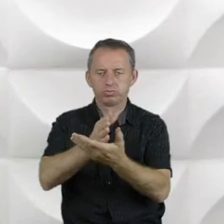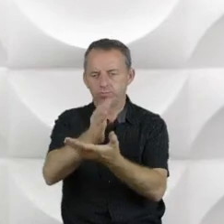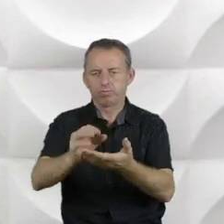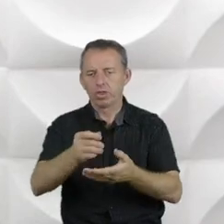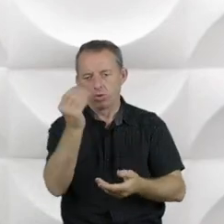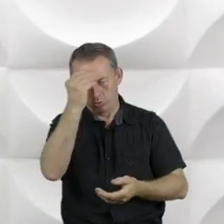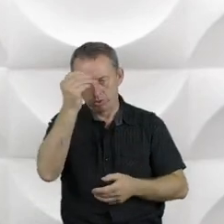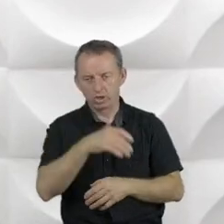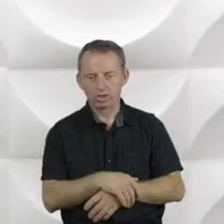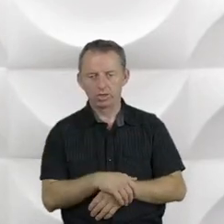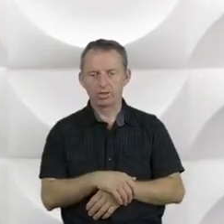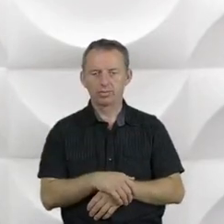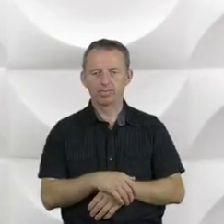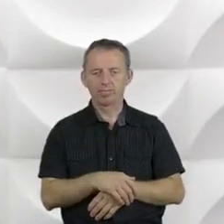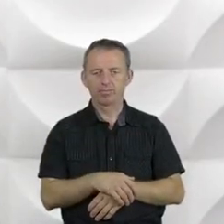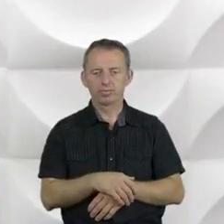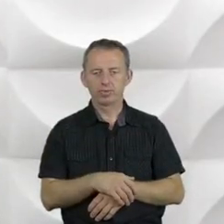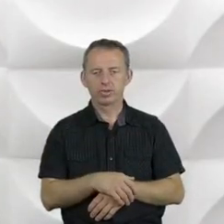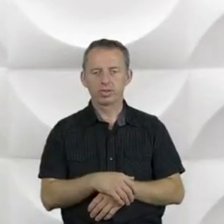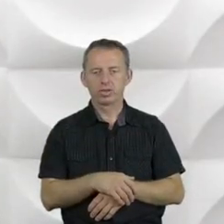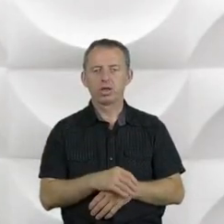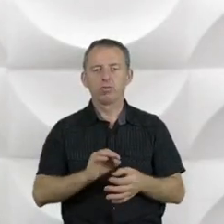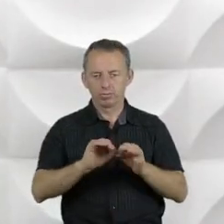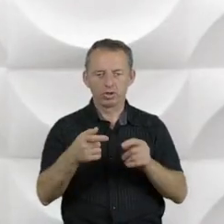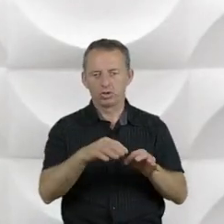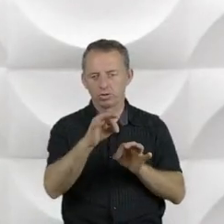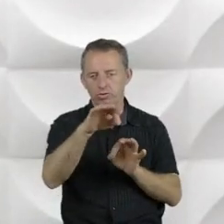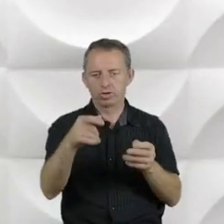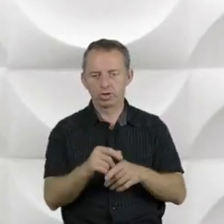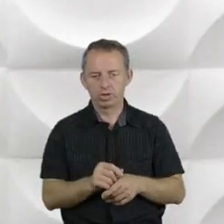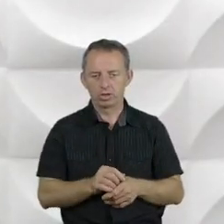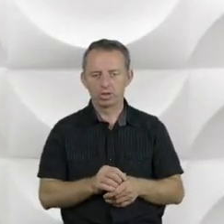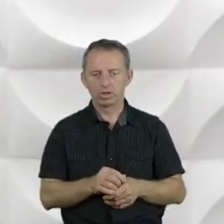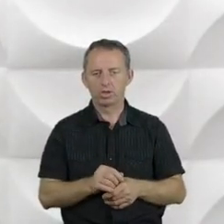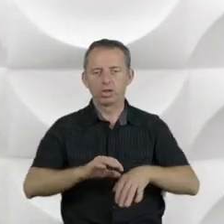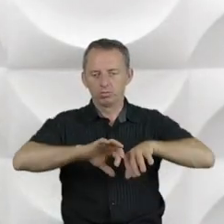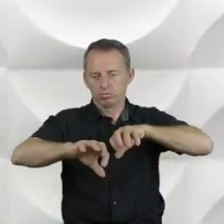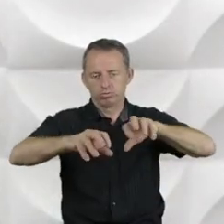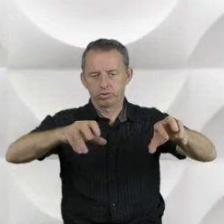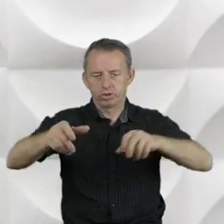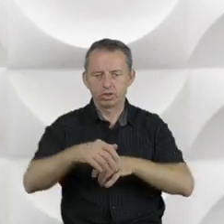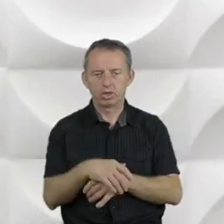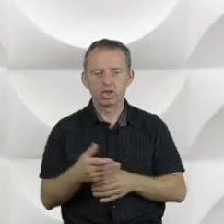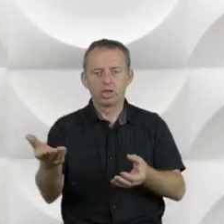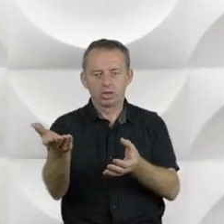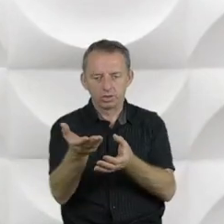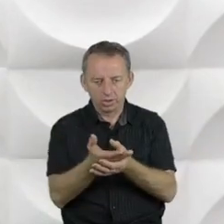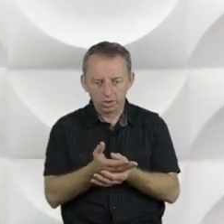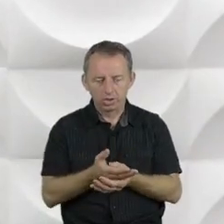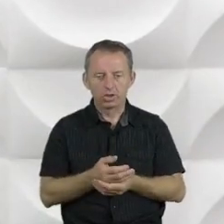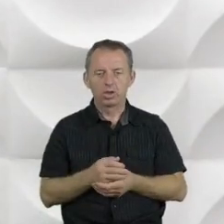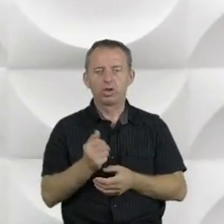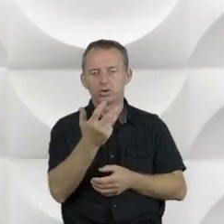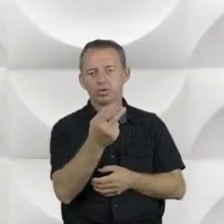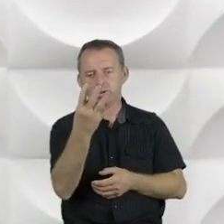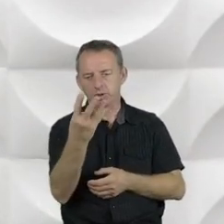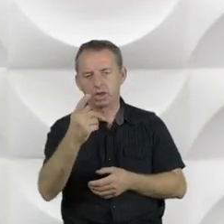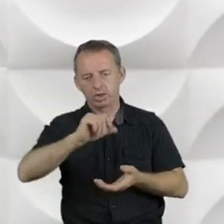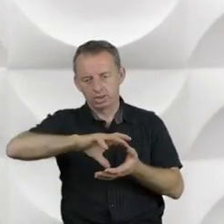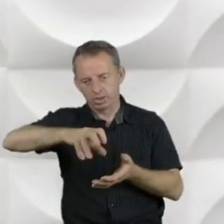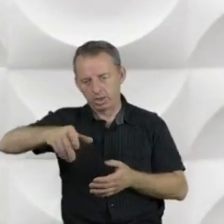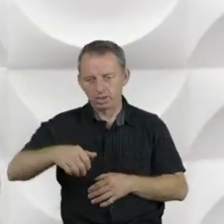uczniów, czyli nas, tylko żeby to w miarę równomiernie się rozdzieliło. Przypuszczam, że będzie około 3-4